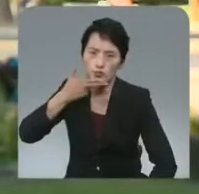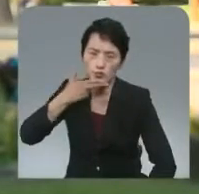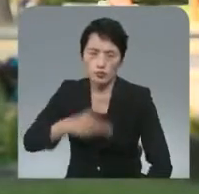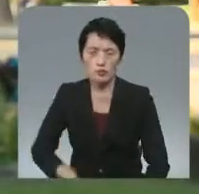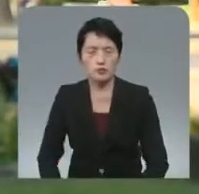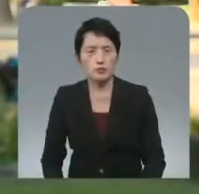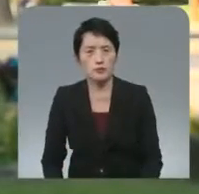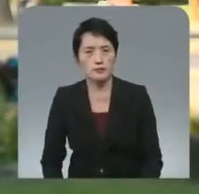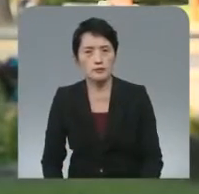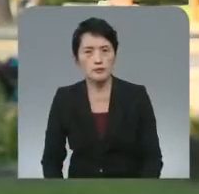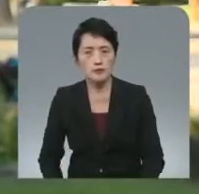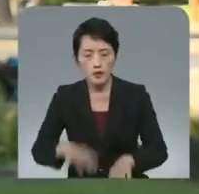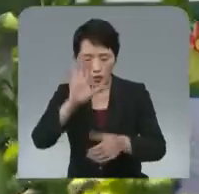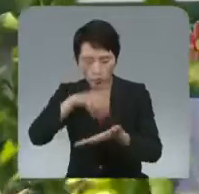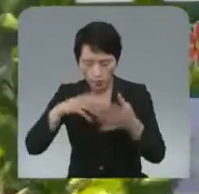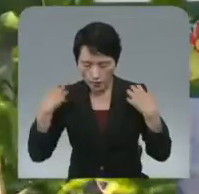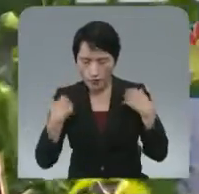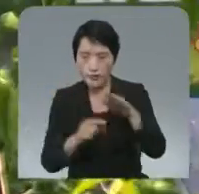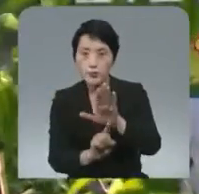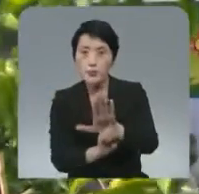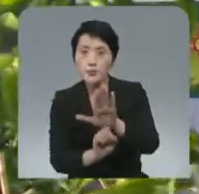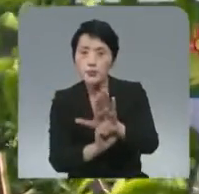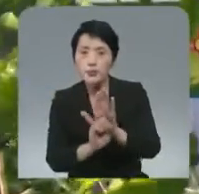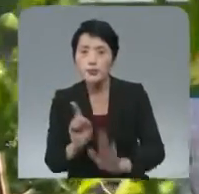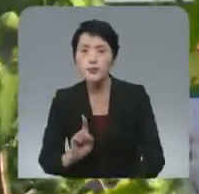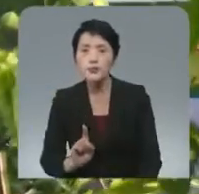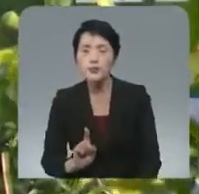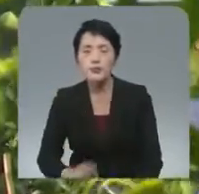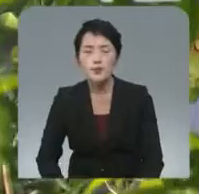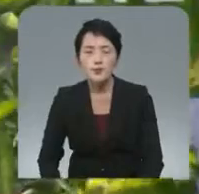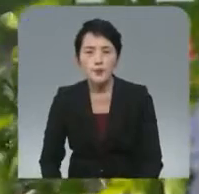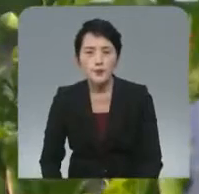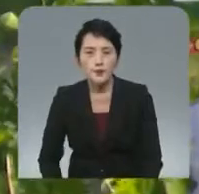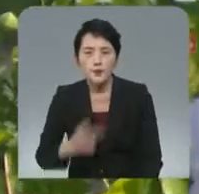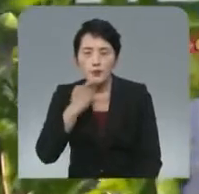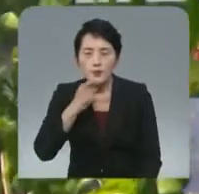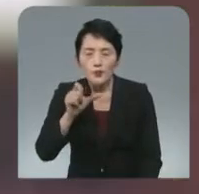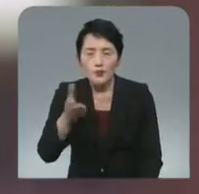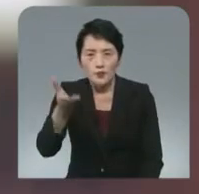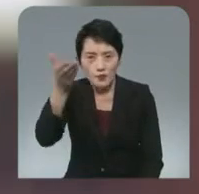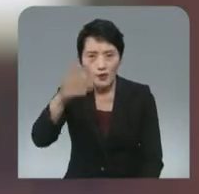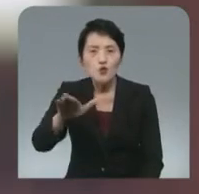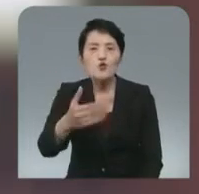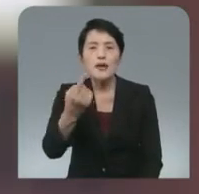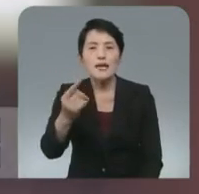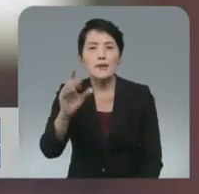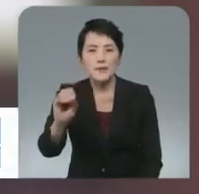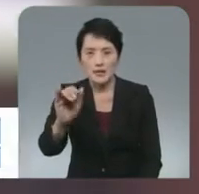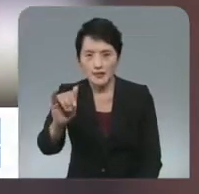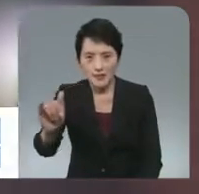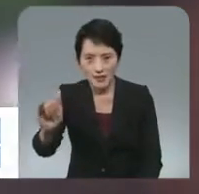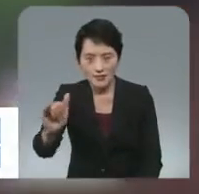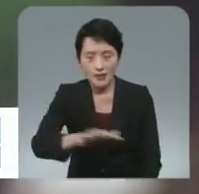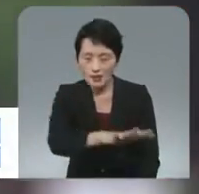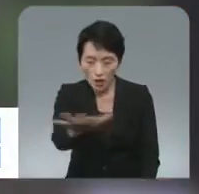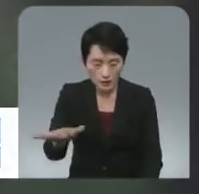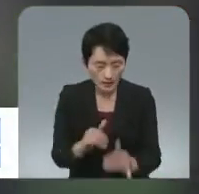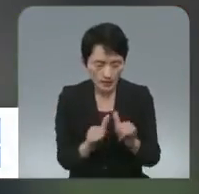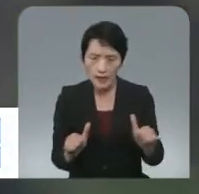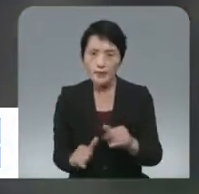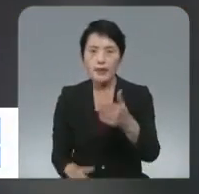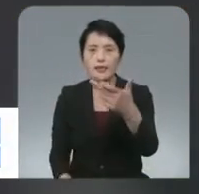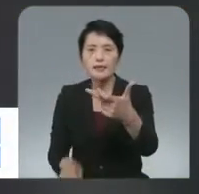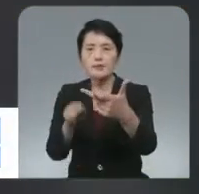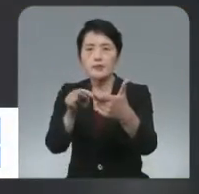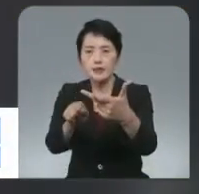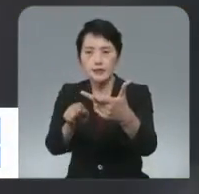en croire l'Institut des statistiques de Corée le Costa en 2022 la part de la population sud-coréenne âgée de plus de 65 ans et